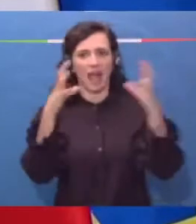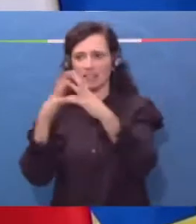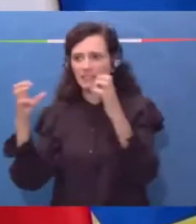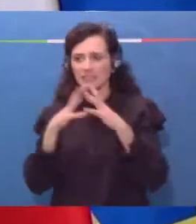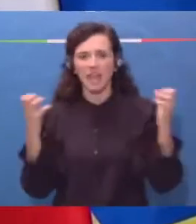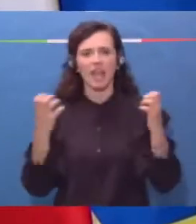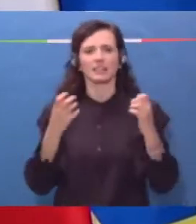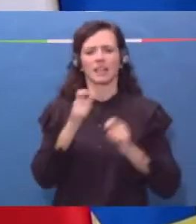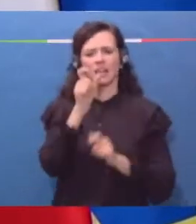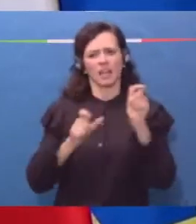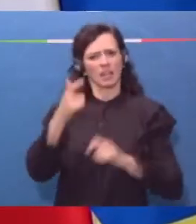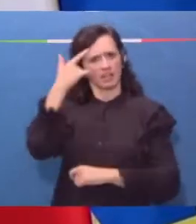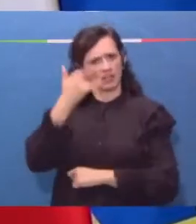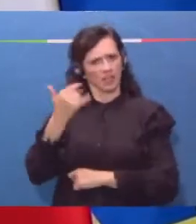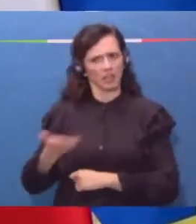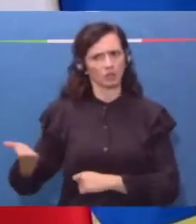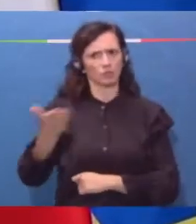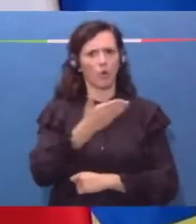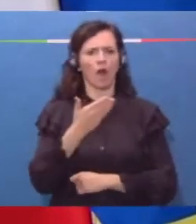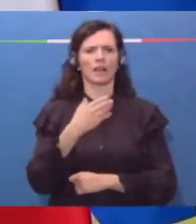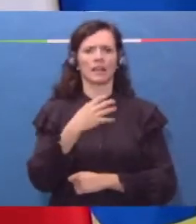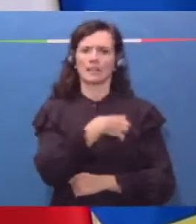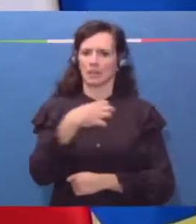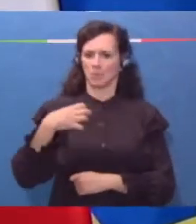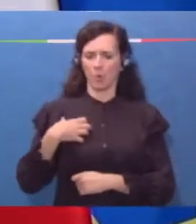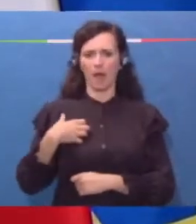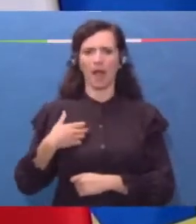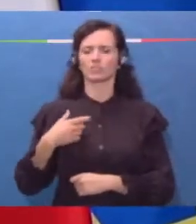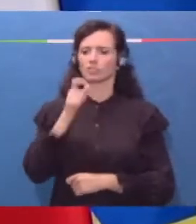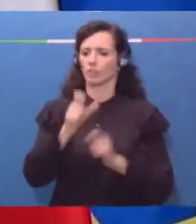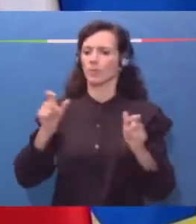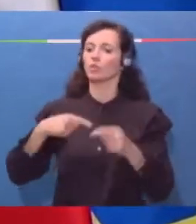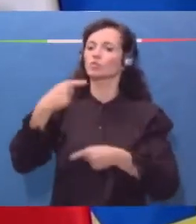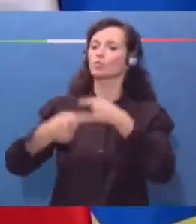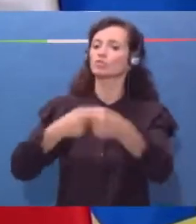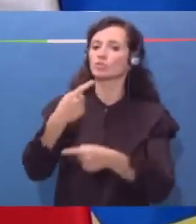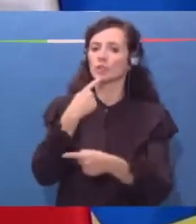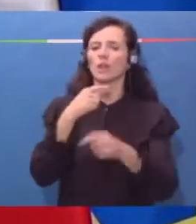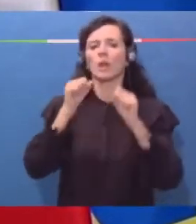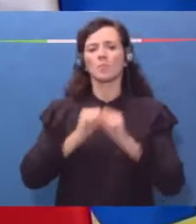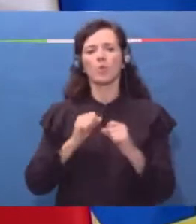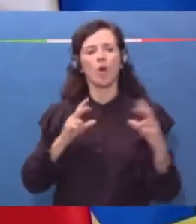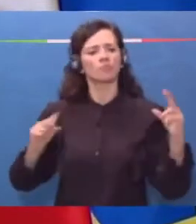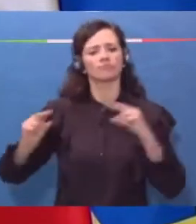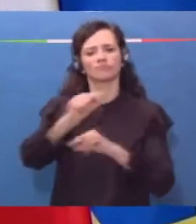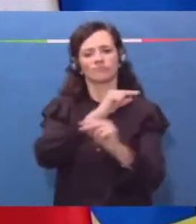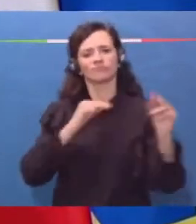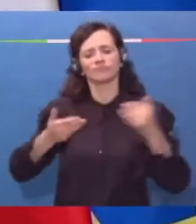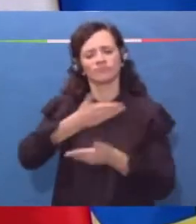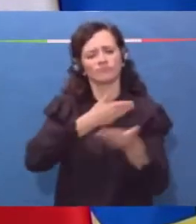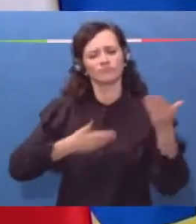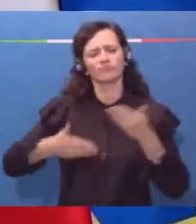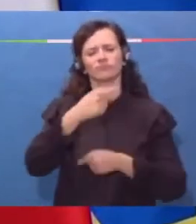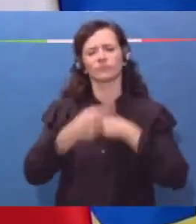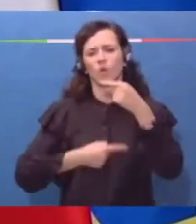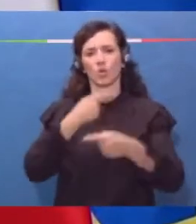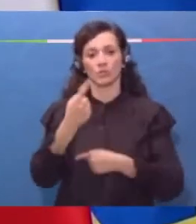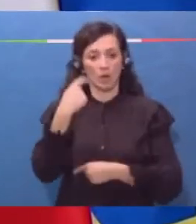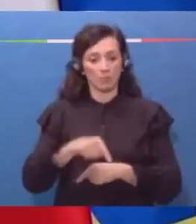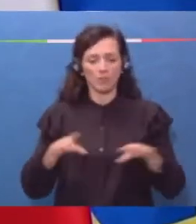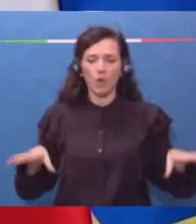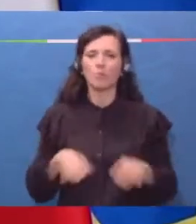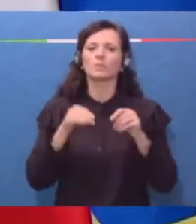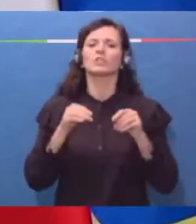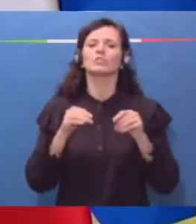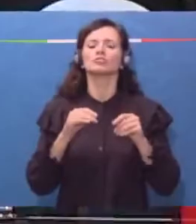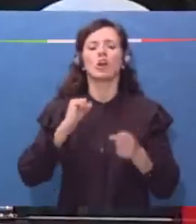nostri diplomatici, i nostri successori, i nostri posteri potranno parlarsi liberamente. Questo capitolo storico che stiamo aprendo